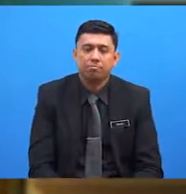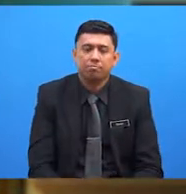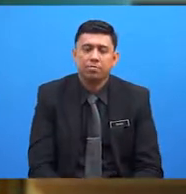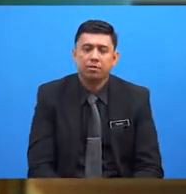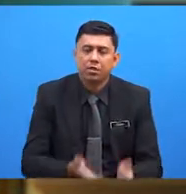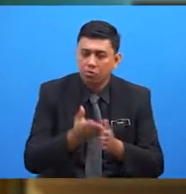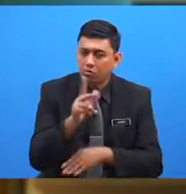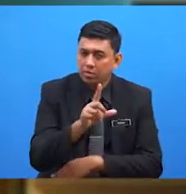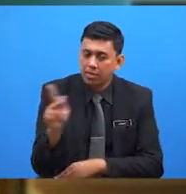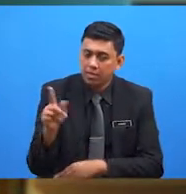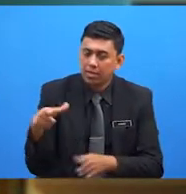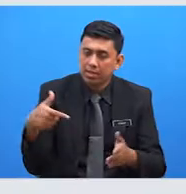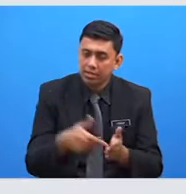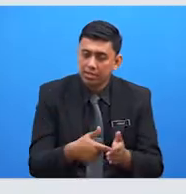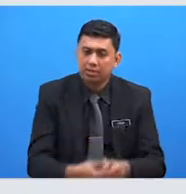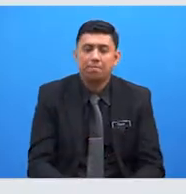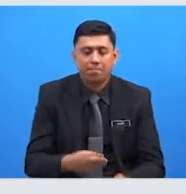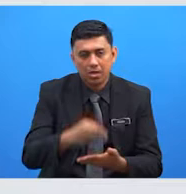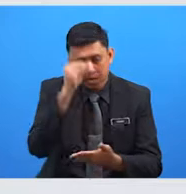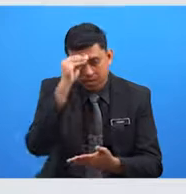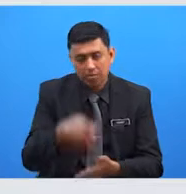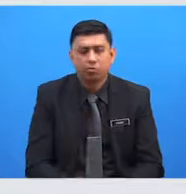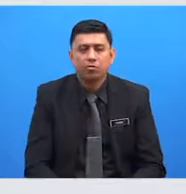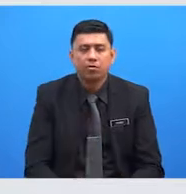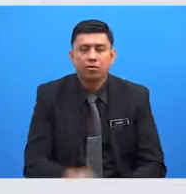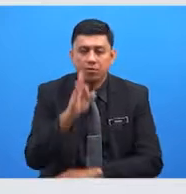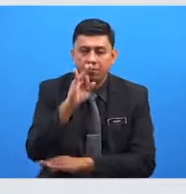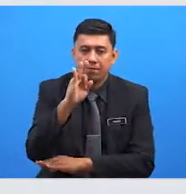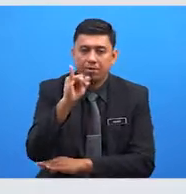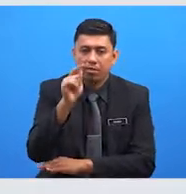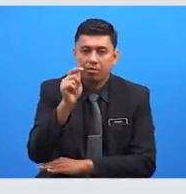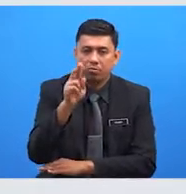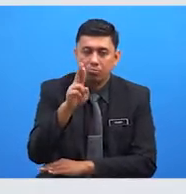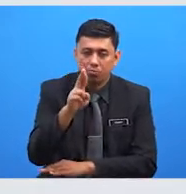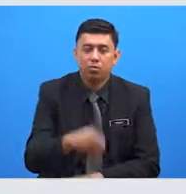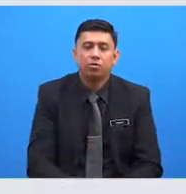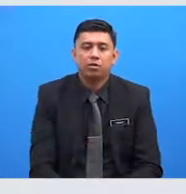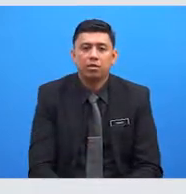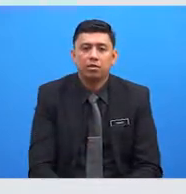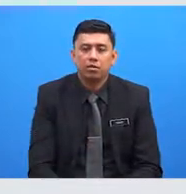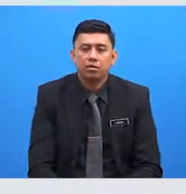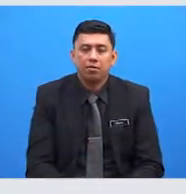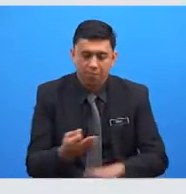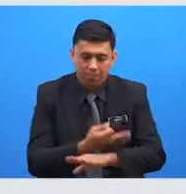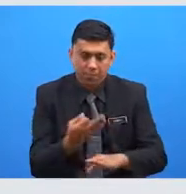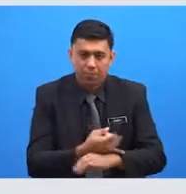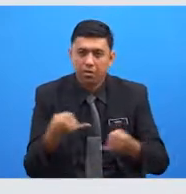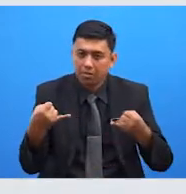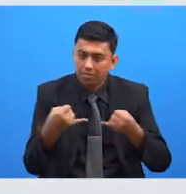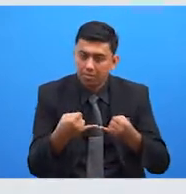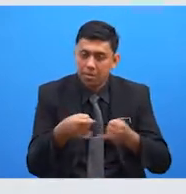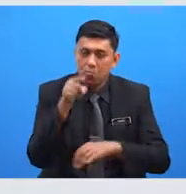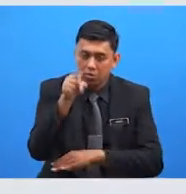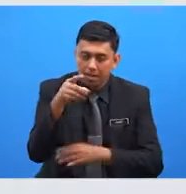Kita teruskan lagi pembelajaran episod ini dengan fitur kedua, iaitu fungsi interaktif berjenis